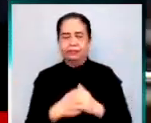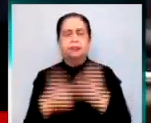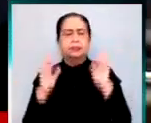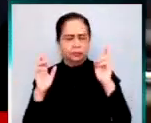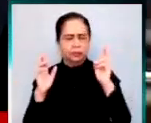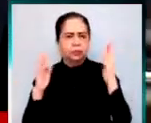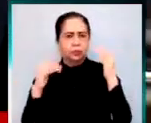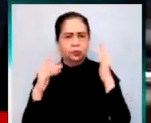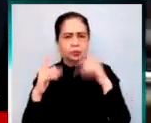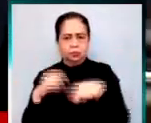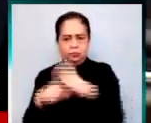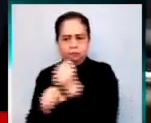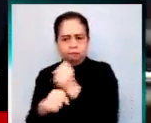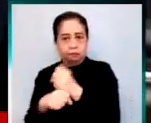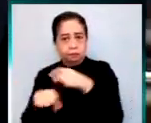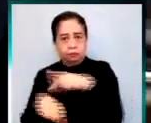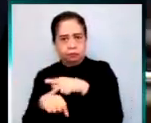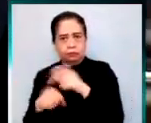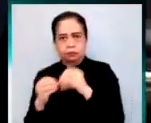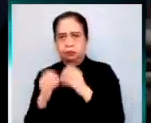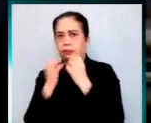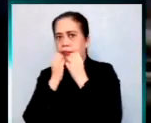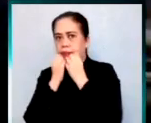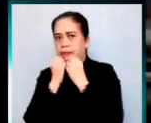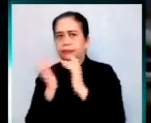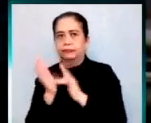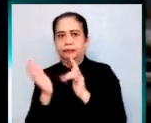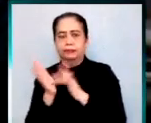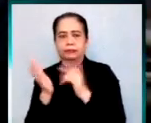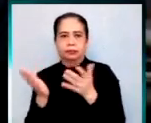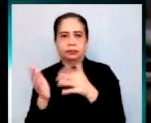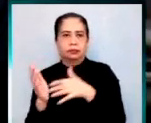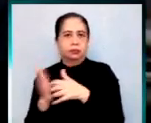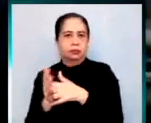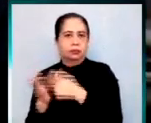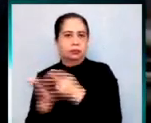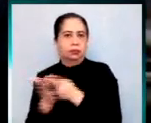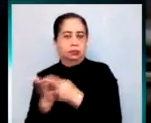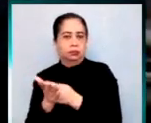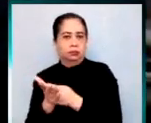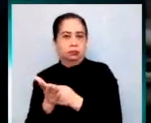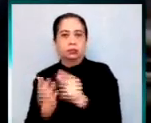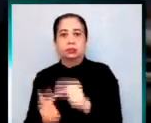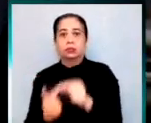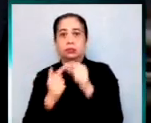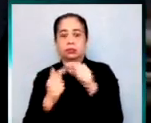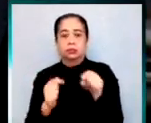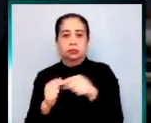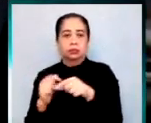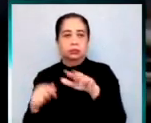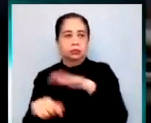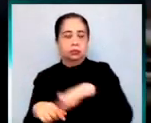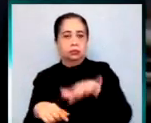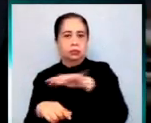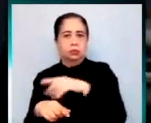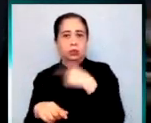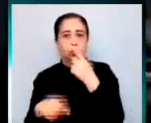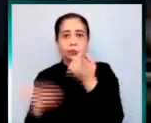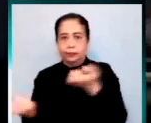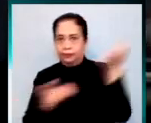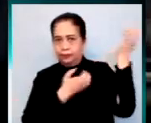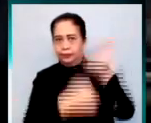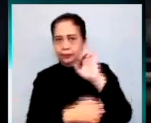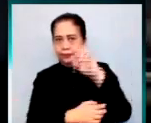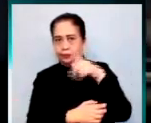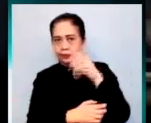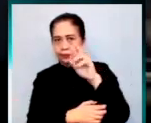domestic producers will take advantage of this weak peso environment, especially our domestic, yung mga nag-export. And